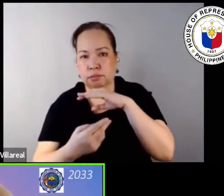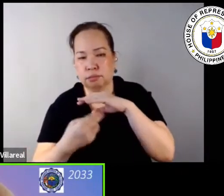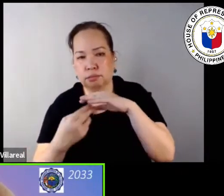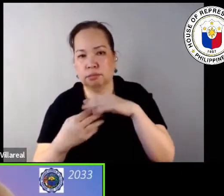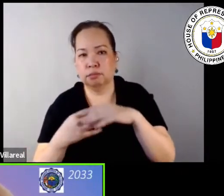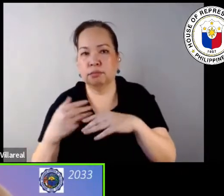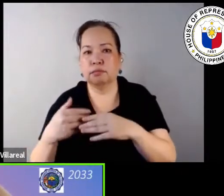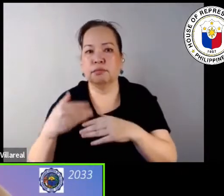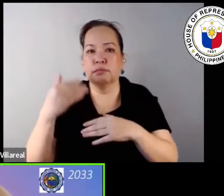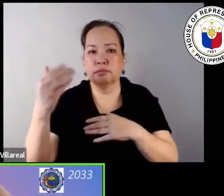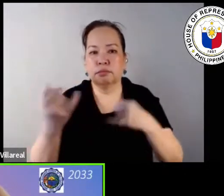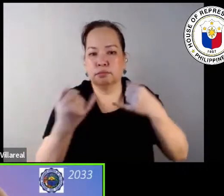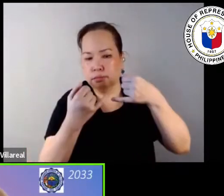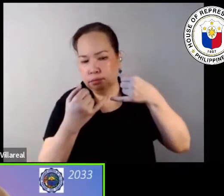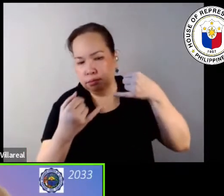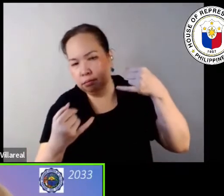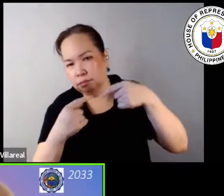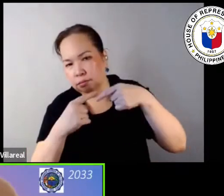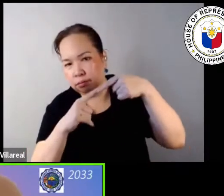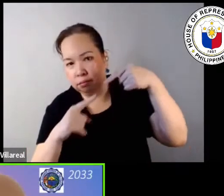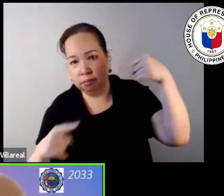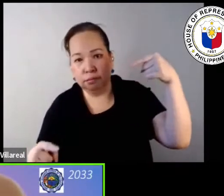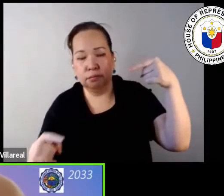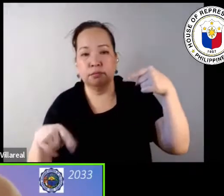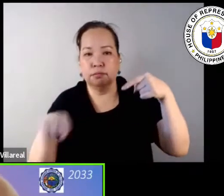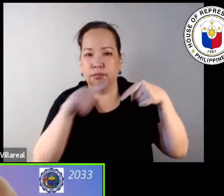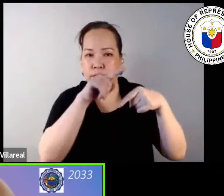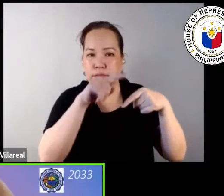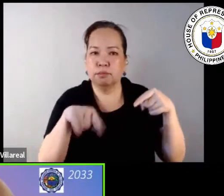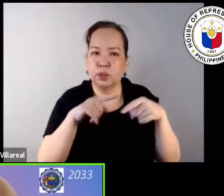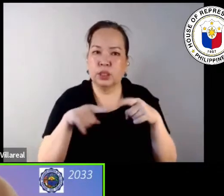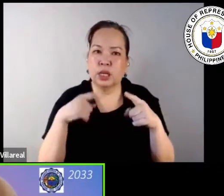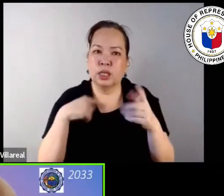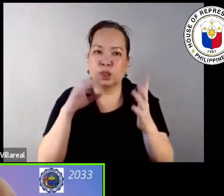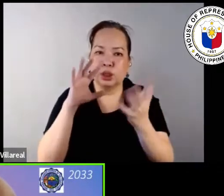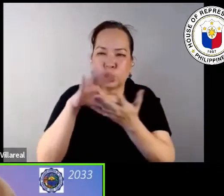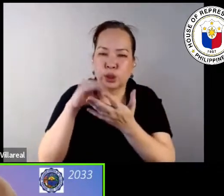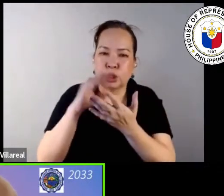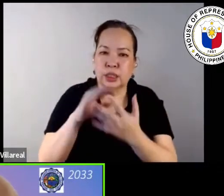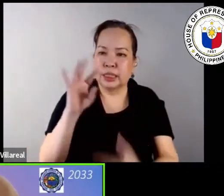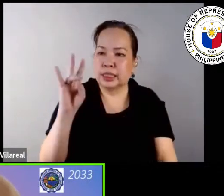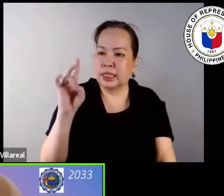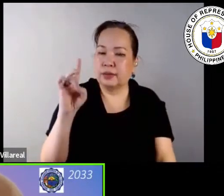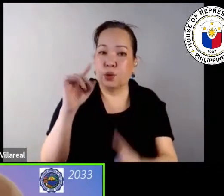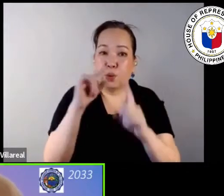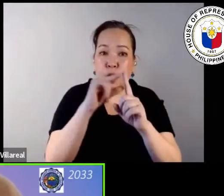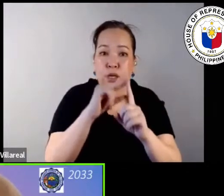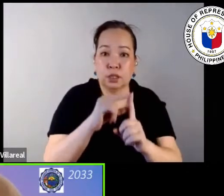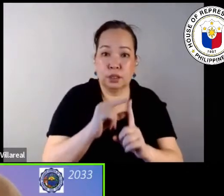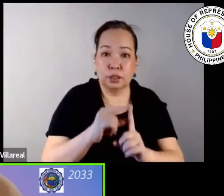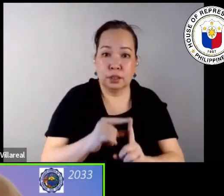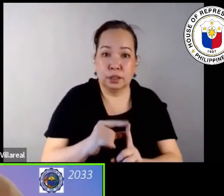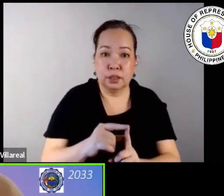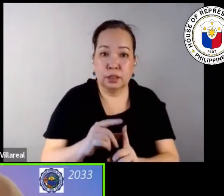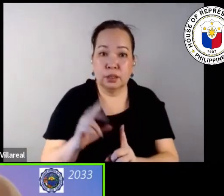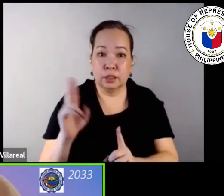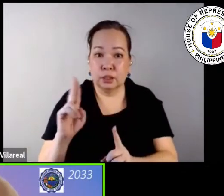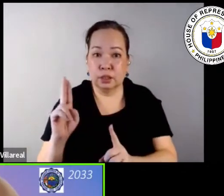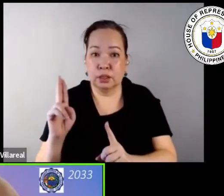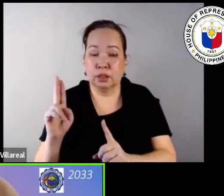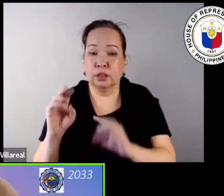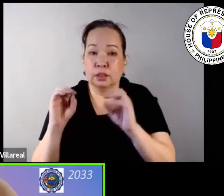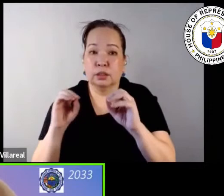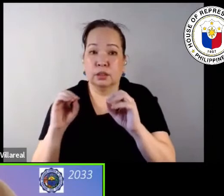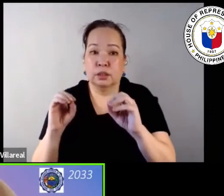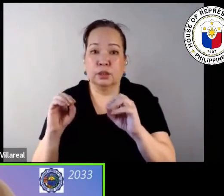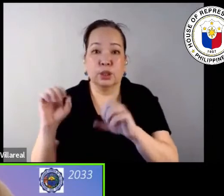diagonal, non-technical terms po. Nag-aral po sila ng mga 700 terms na ginagamit sa pagtuturo